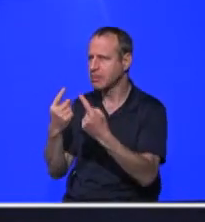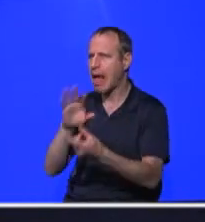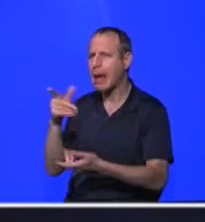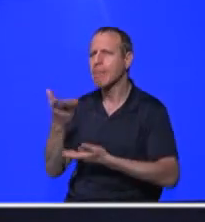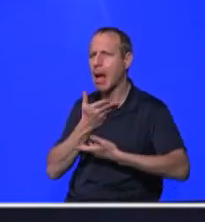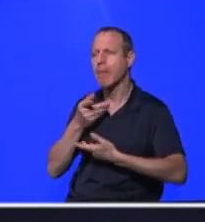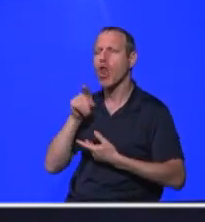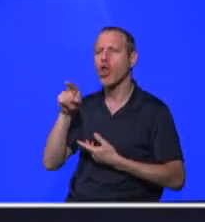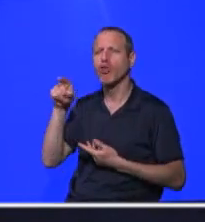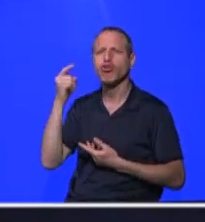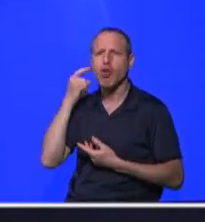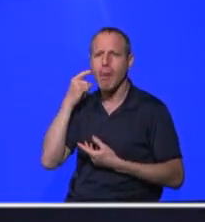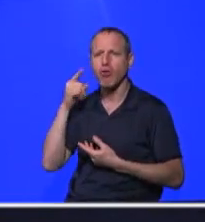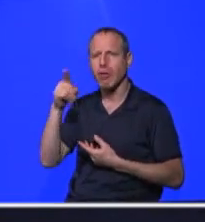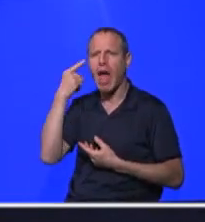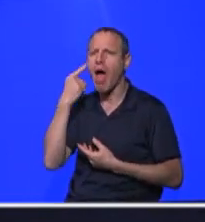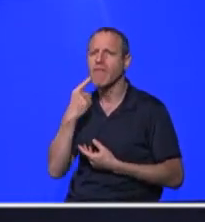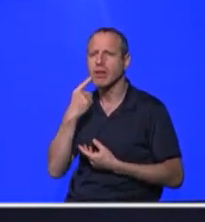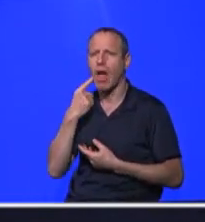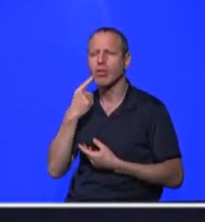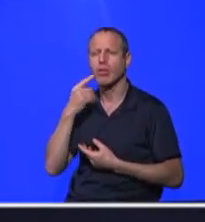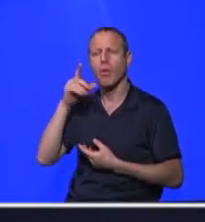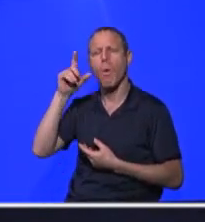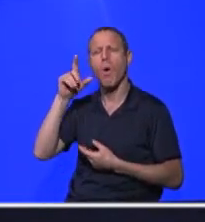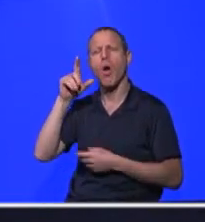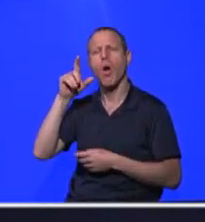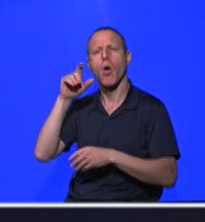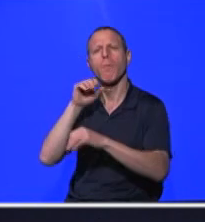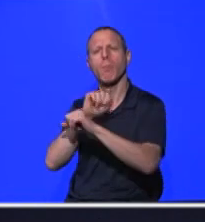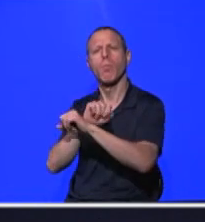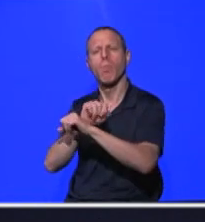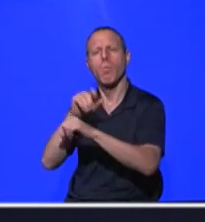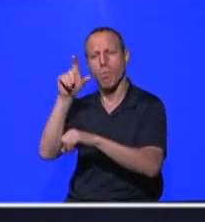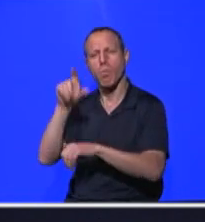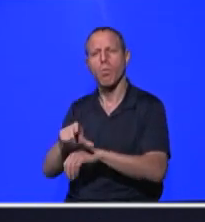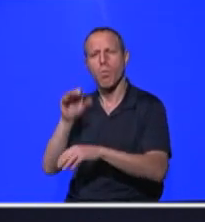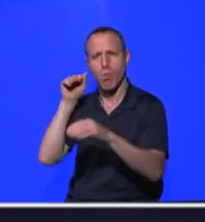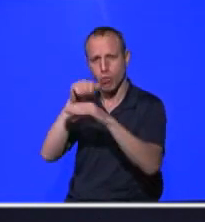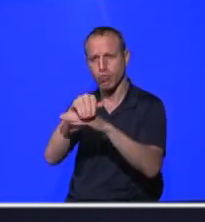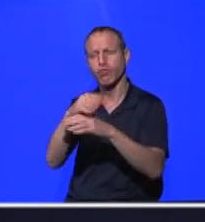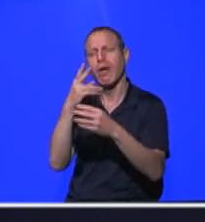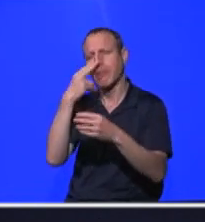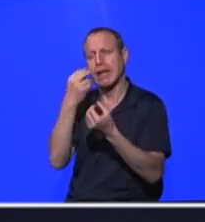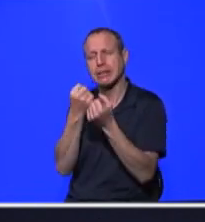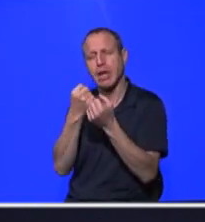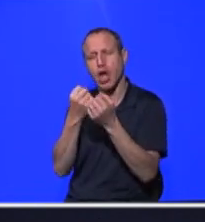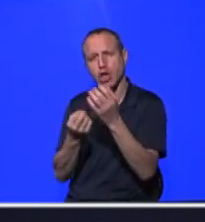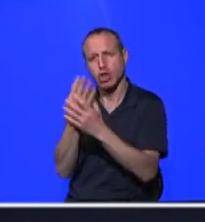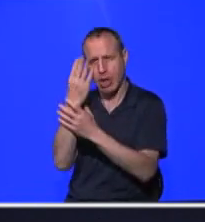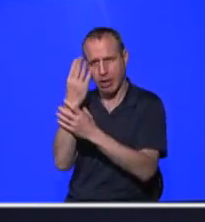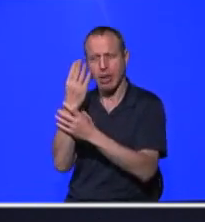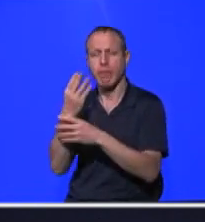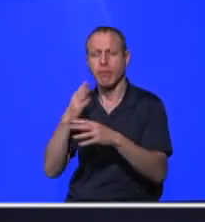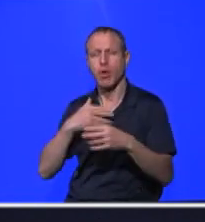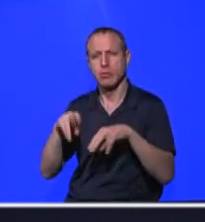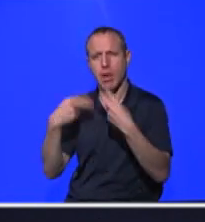כשהיא שומעת שאתה עבריין מורשע, שמנסה להשתקם ורוצה לחזור בחזרה? יש ויש, כמו כל דבר, יש